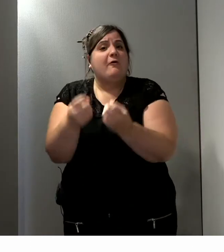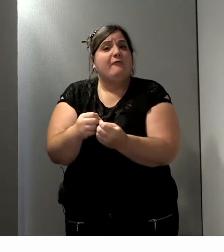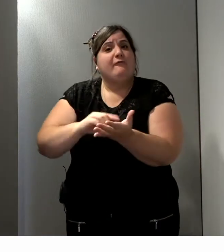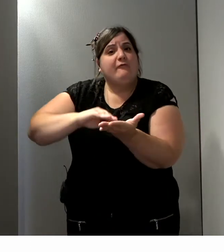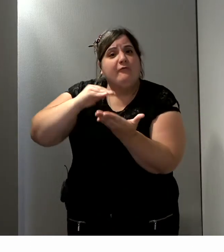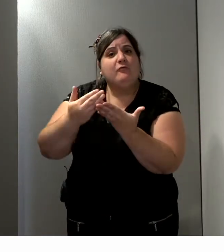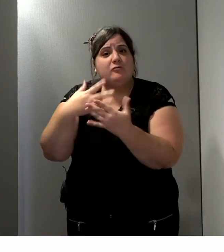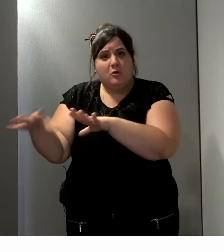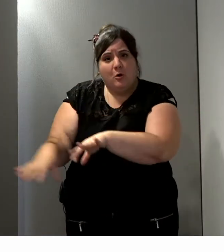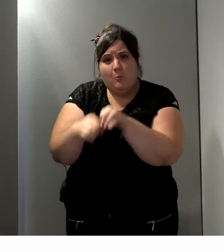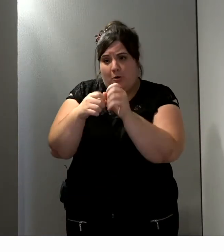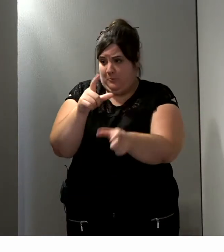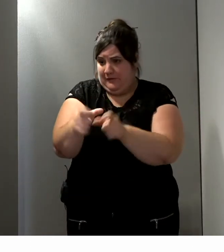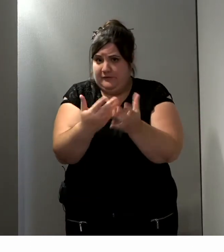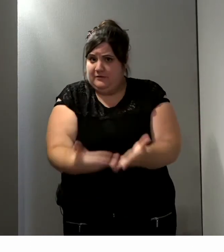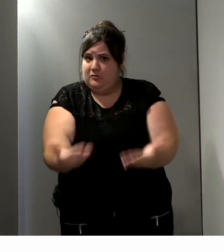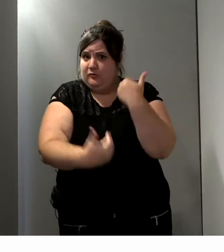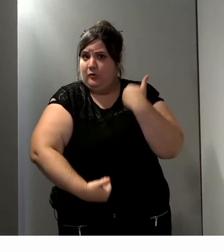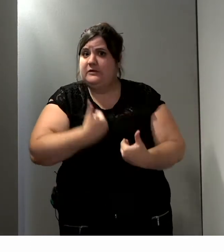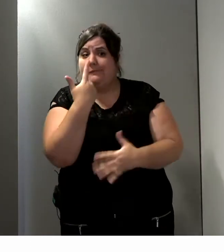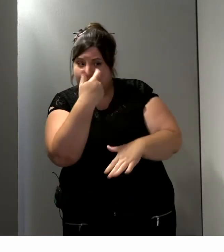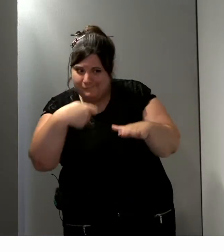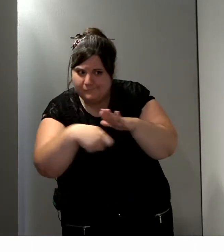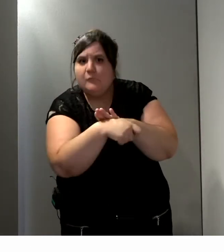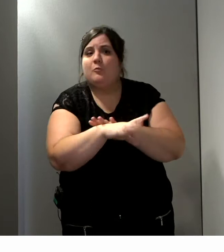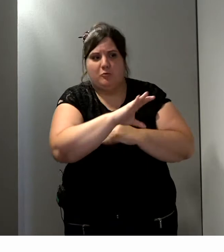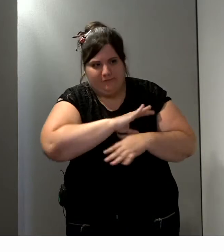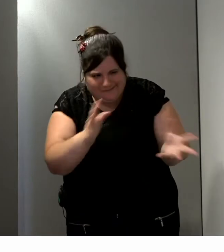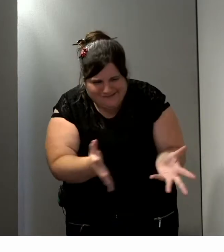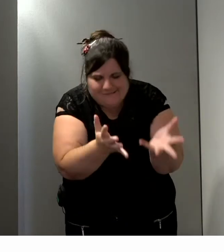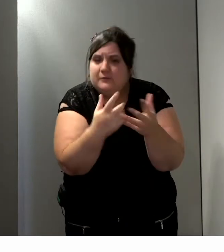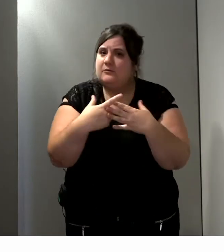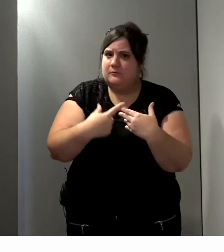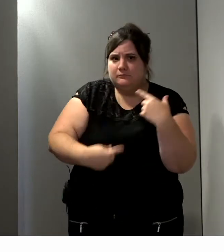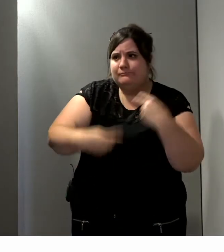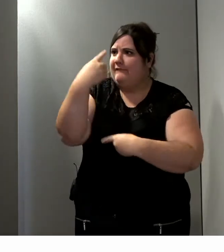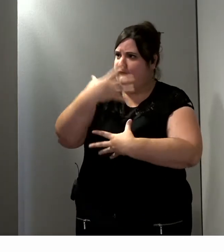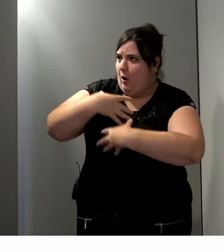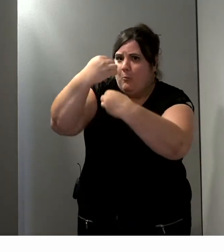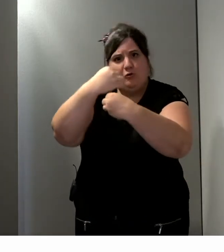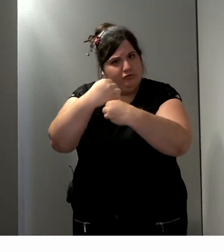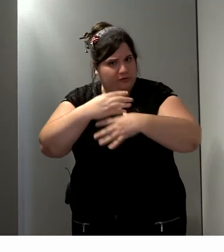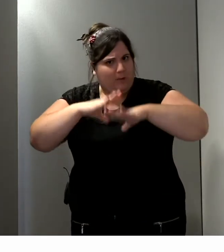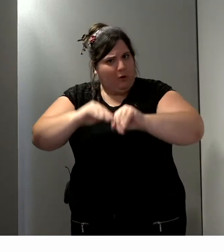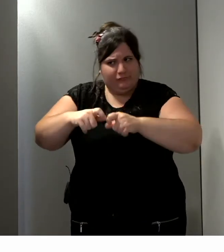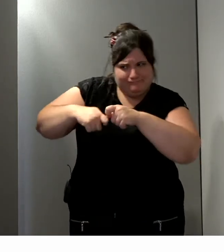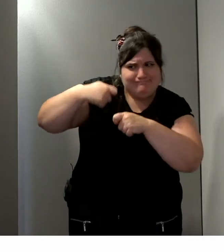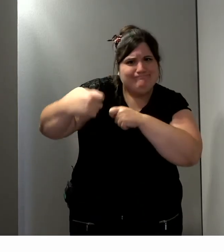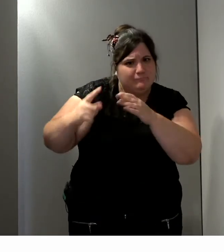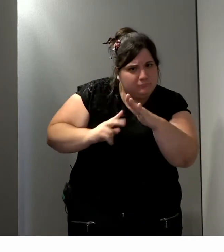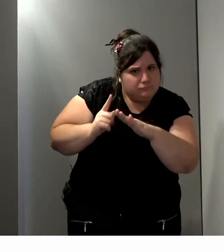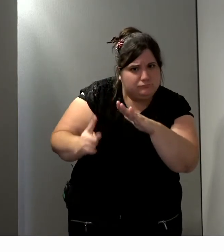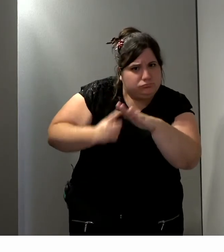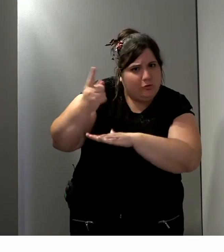c'est d'essayer de faire en sorte que les personnes accèdent à l'emploi et le conservent. Voilà. Merci beaucoup. Donc, comme vous le voyez, beaucoup de représentants autour de